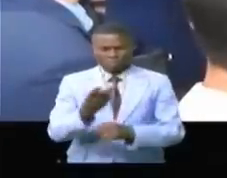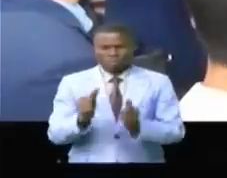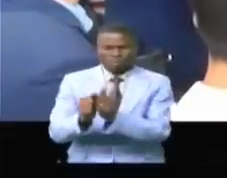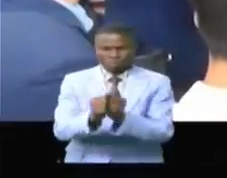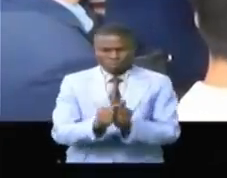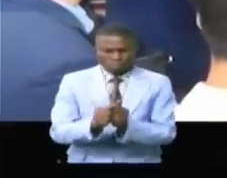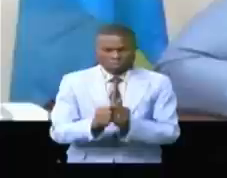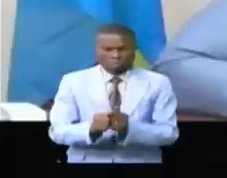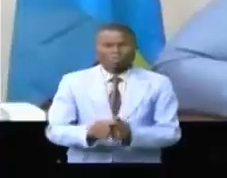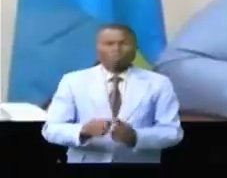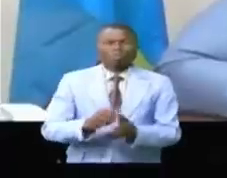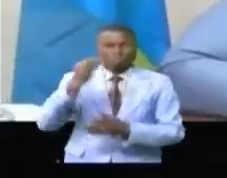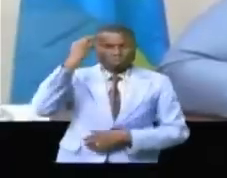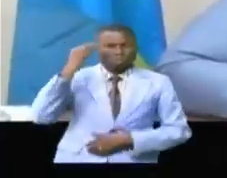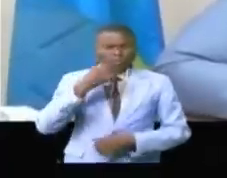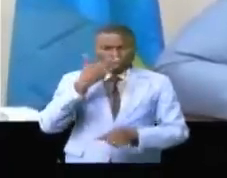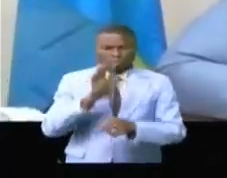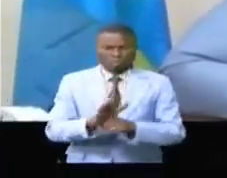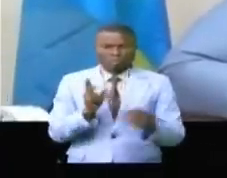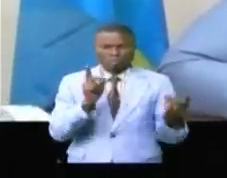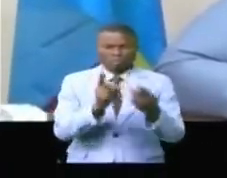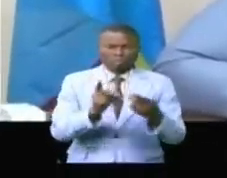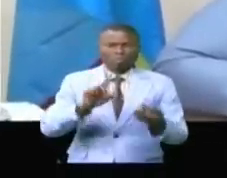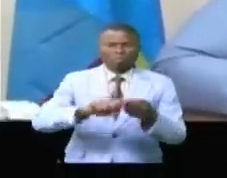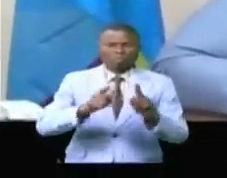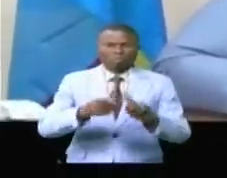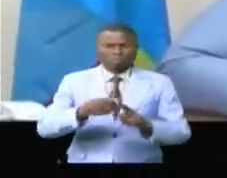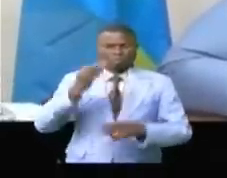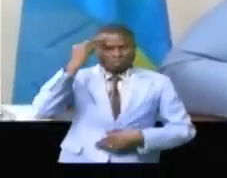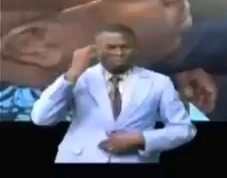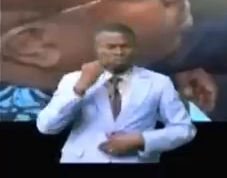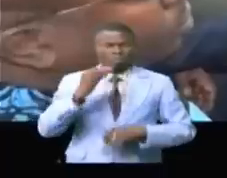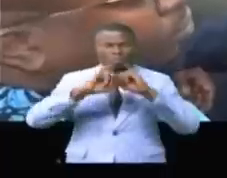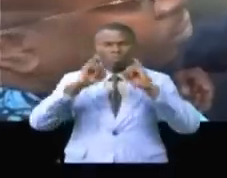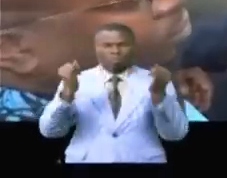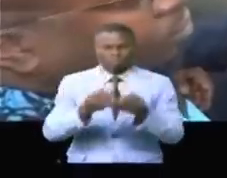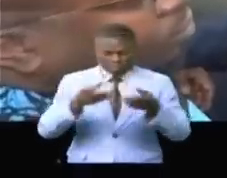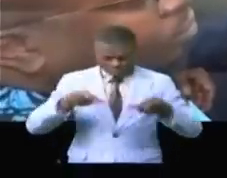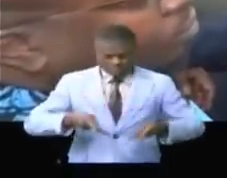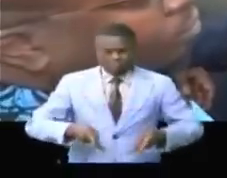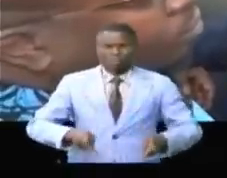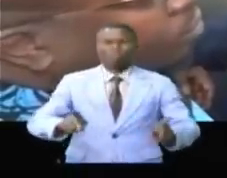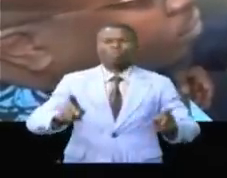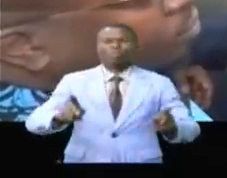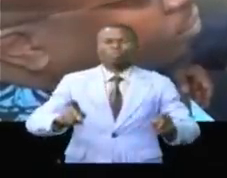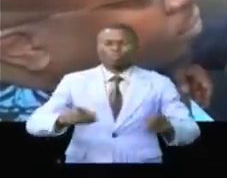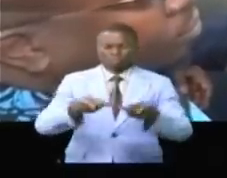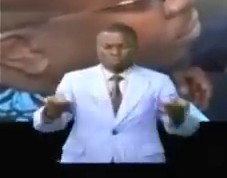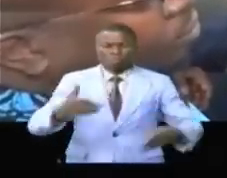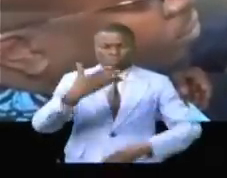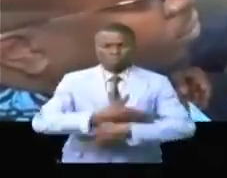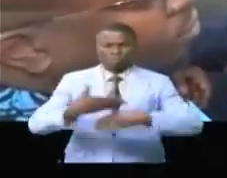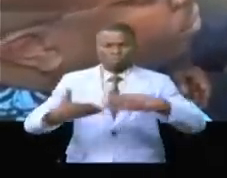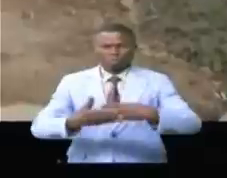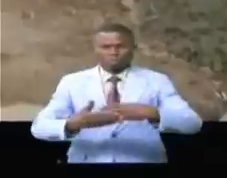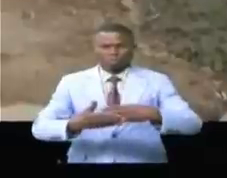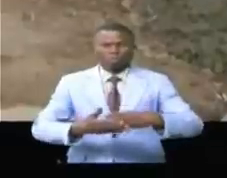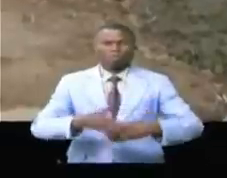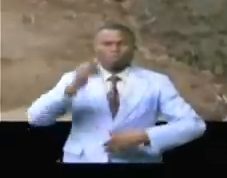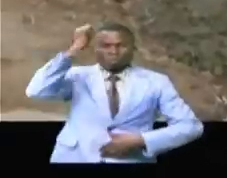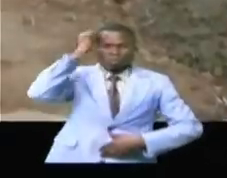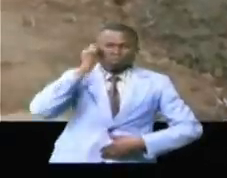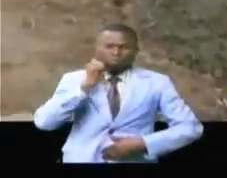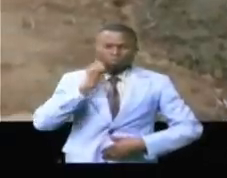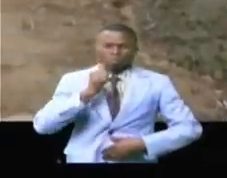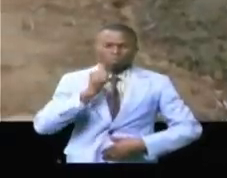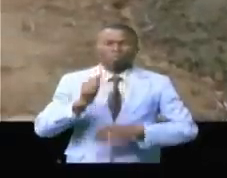a promis de rencontrer son collègue de l'industrie pour faciliter l'accès au site où sera construit les ports de Maluku, dont la